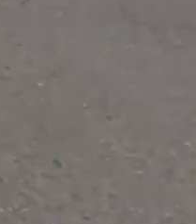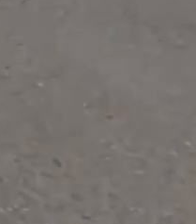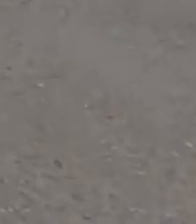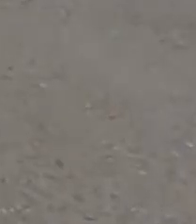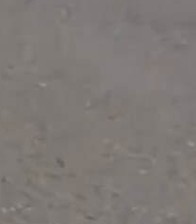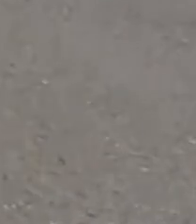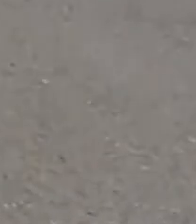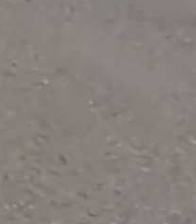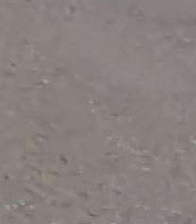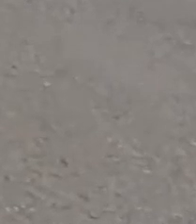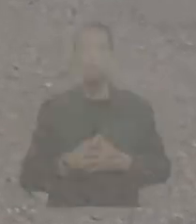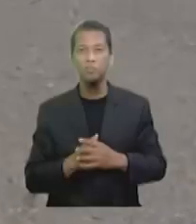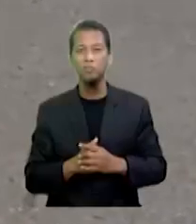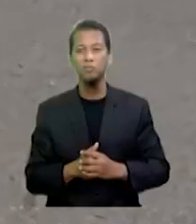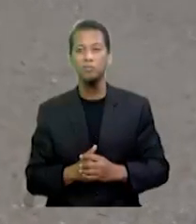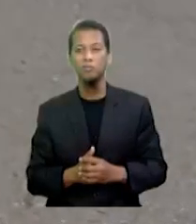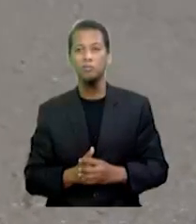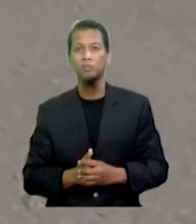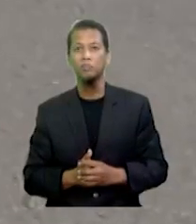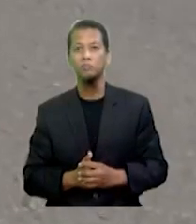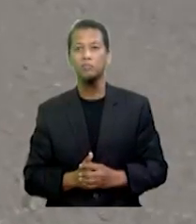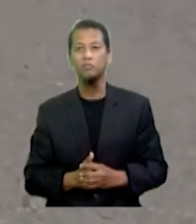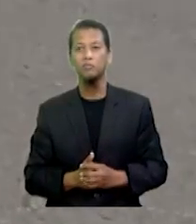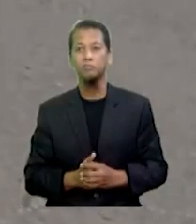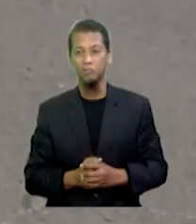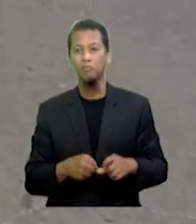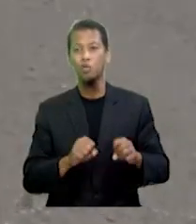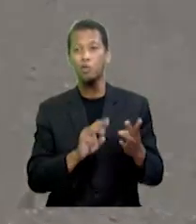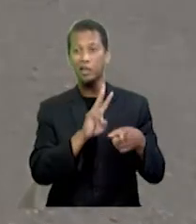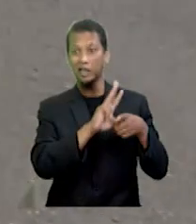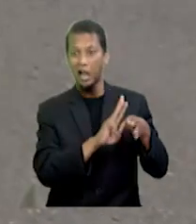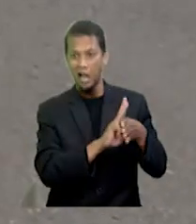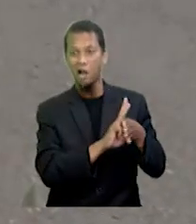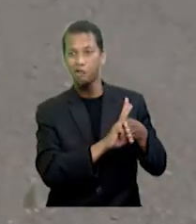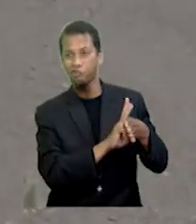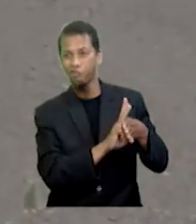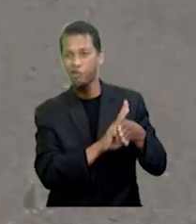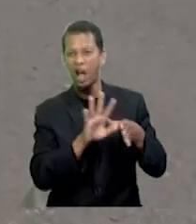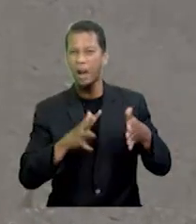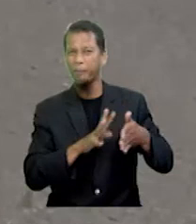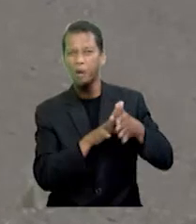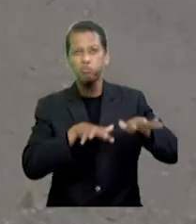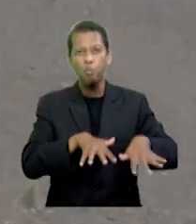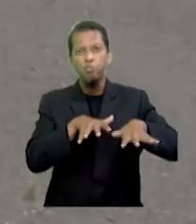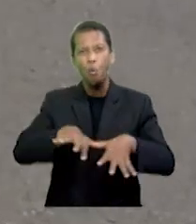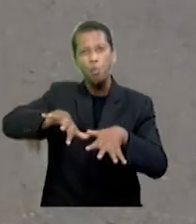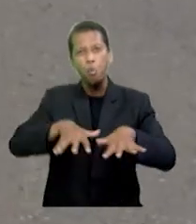Saya mereka kira-kira ada 10 motor, terus pada bonceng 3. Terus berakhir mereka ngambil